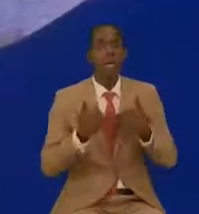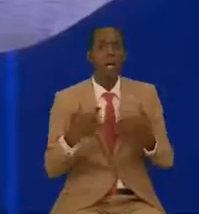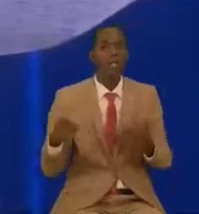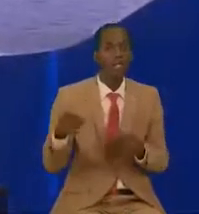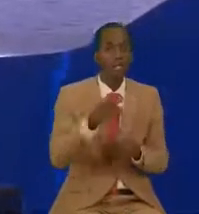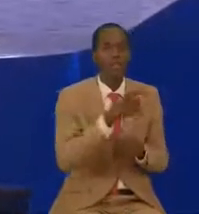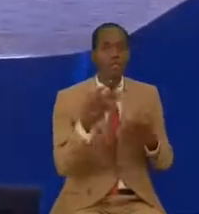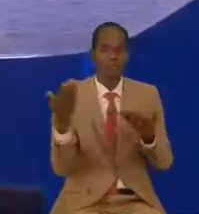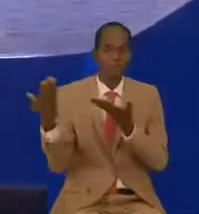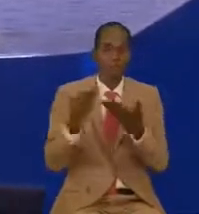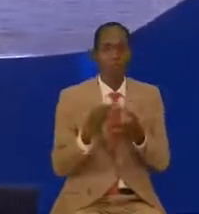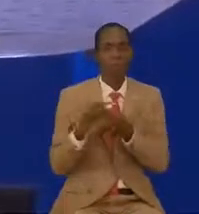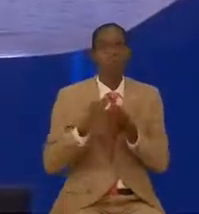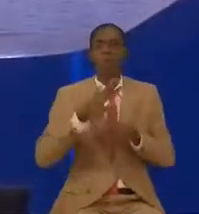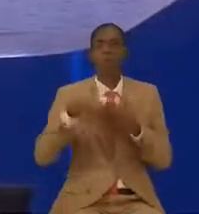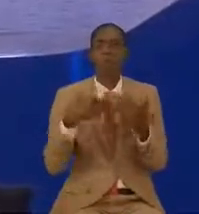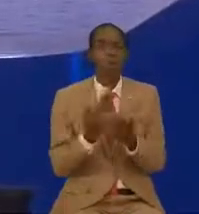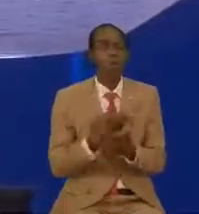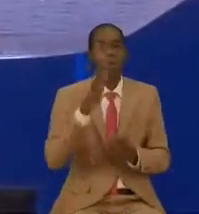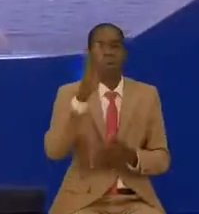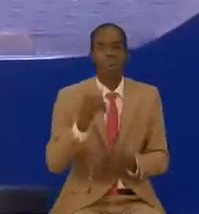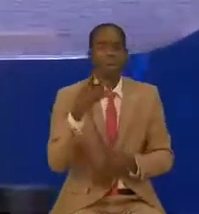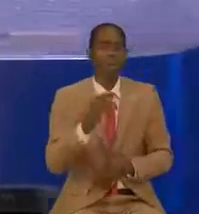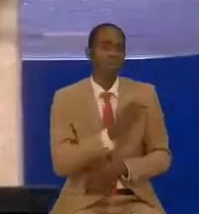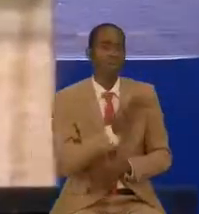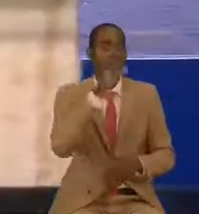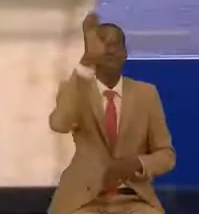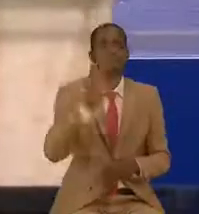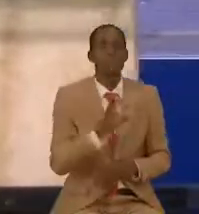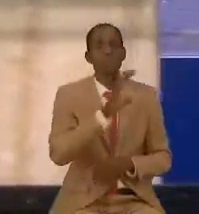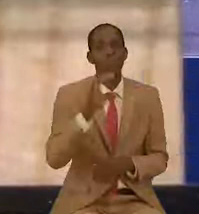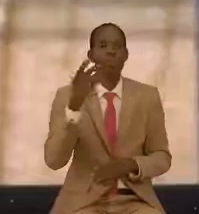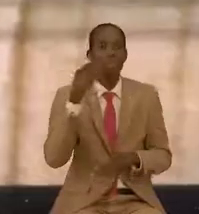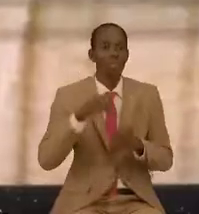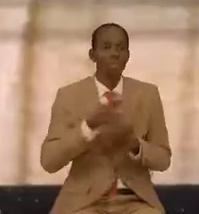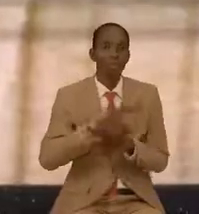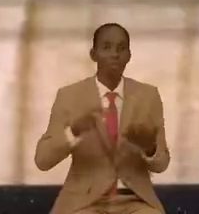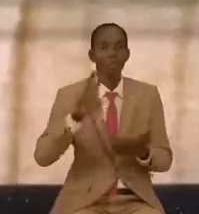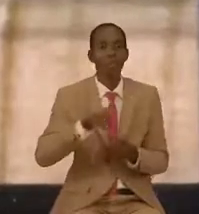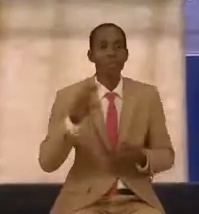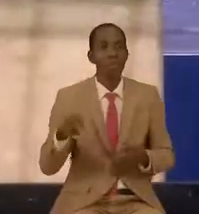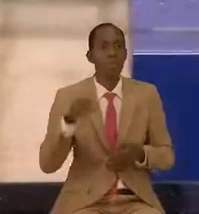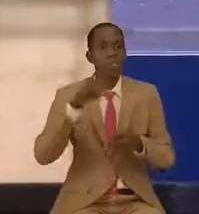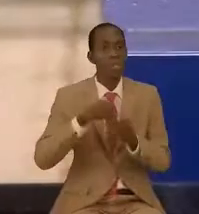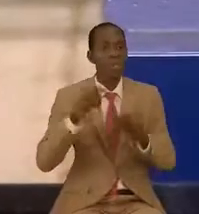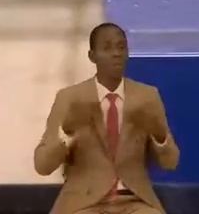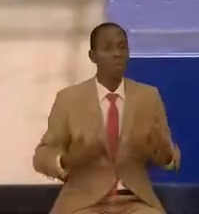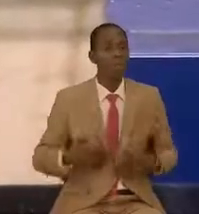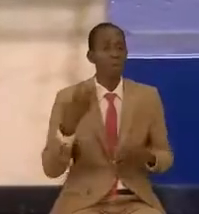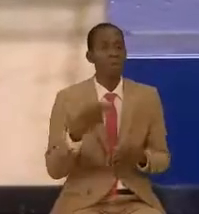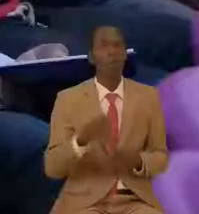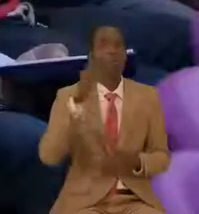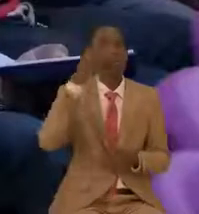il vous a maintenant réconciliés par sa mort dans le corps de sa chair. » Tout est